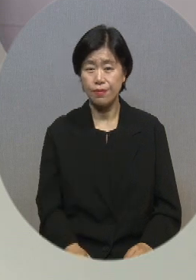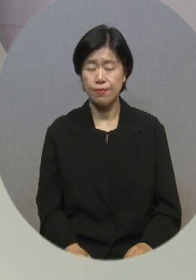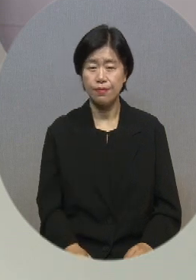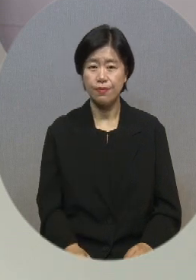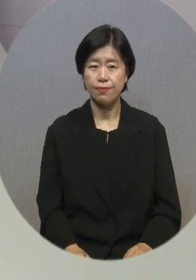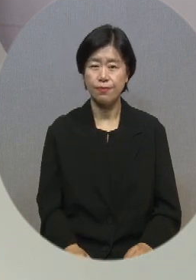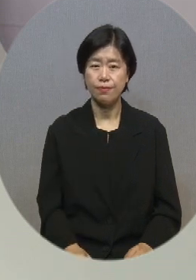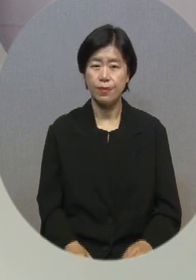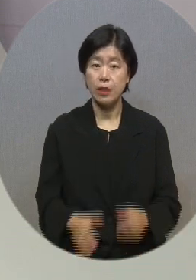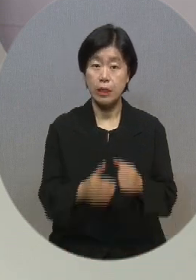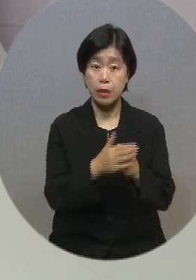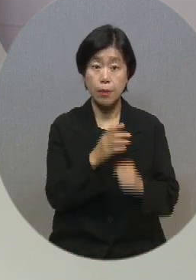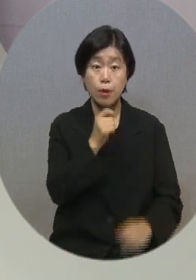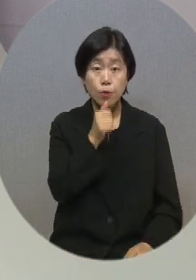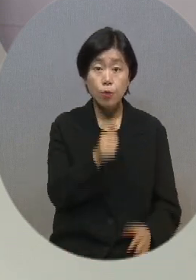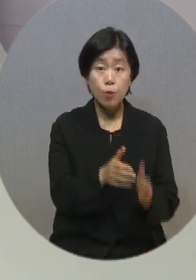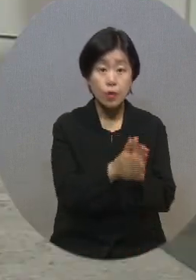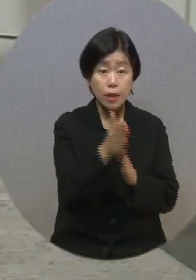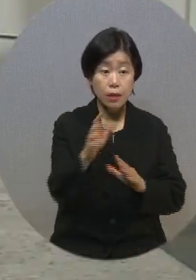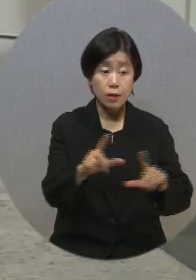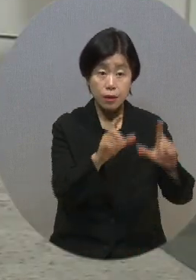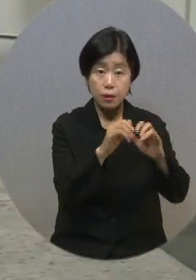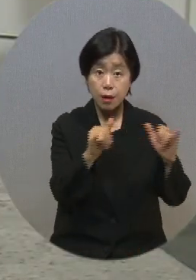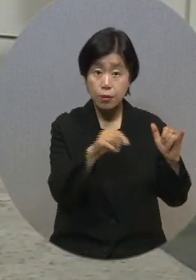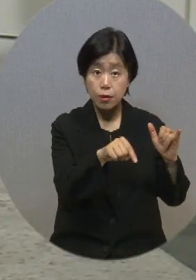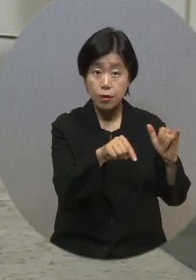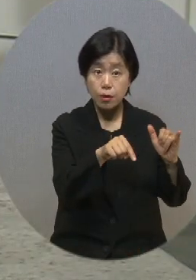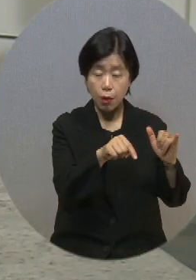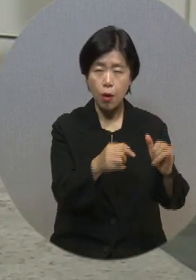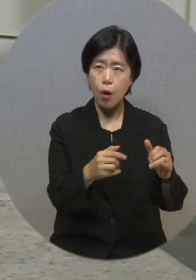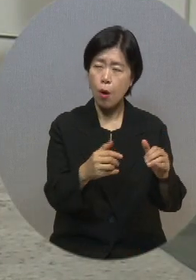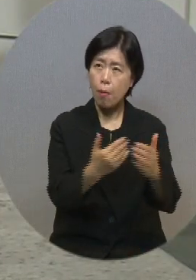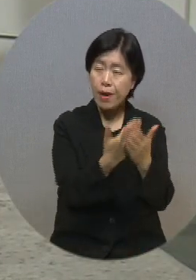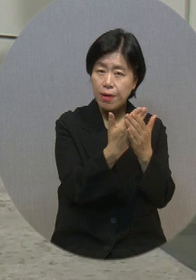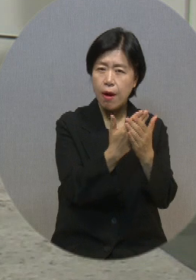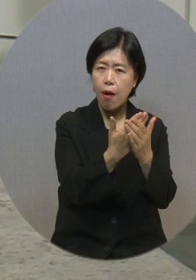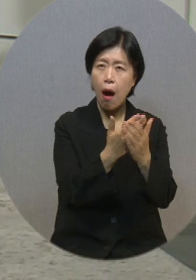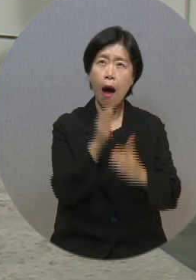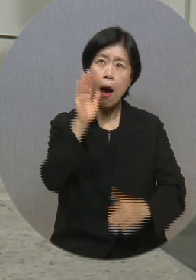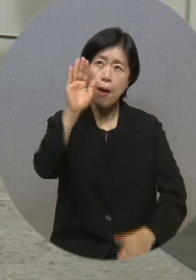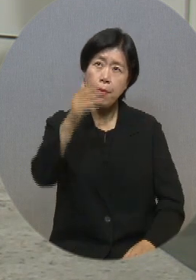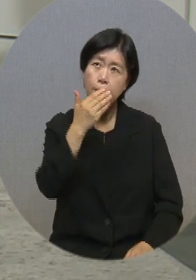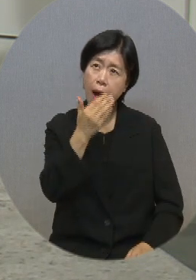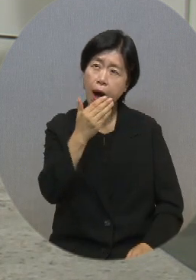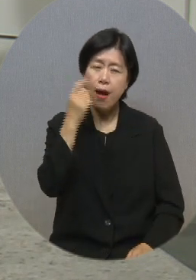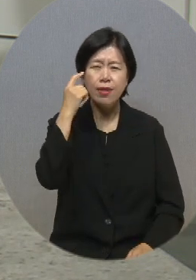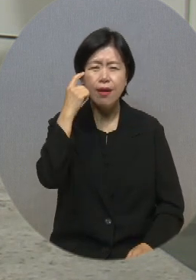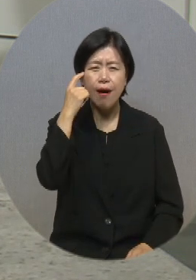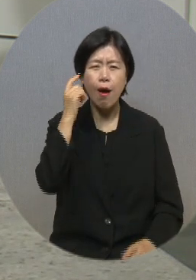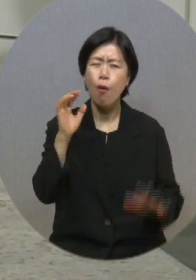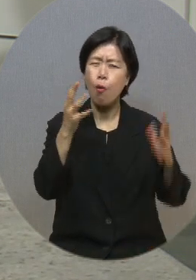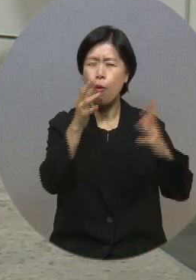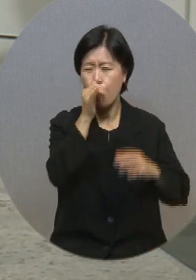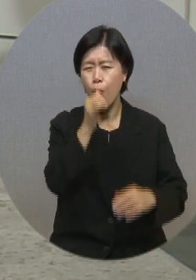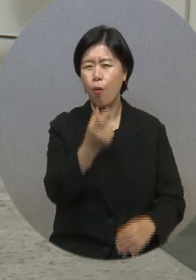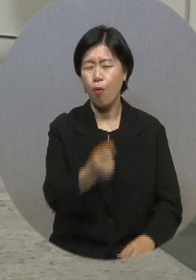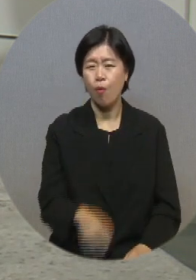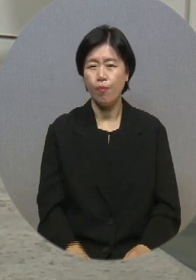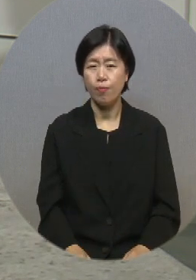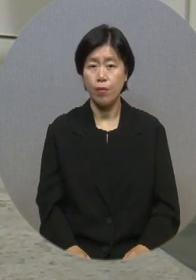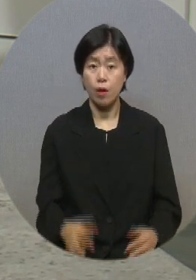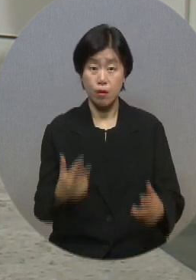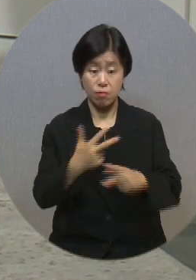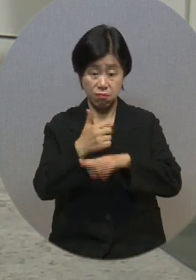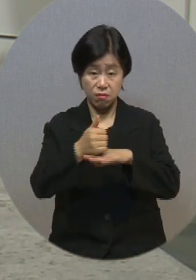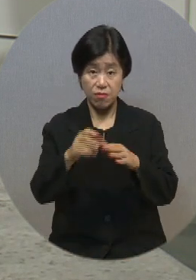시민들은 굉장히 지금 열광을 하고 있어요. 네. 주말에 속초 쪽에 가시면 굉장히 교통 조심을 하셔야 된단 말이야. 그리고